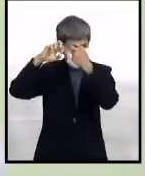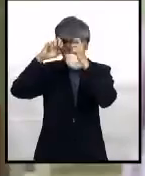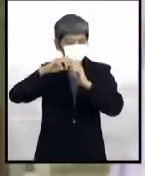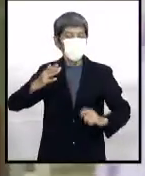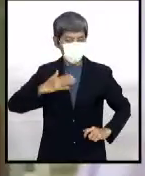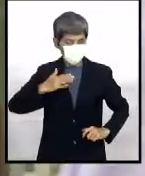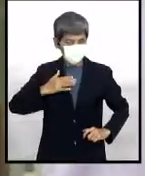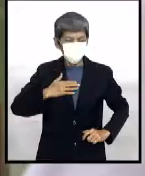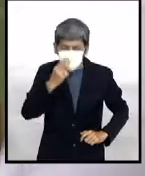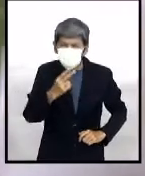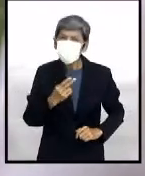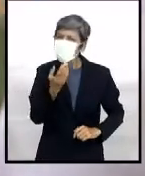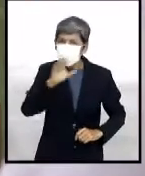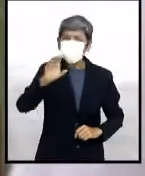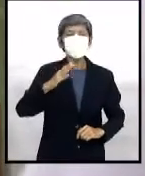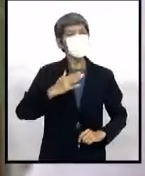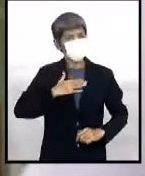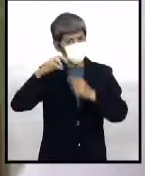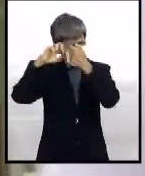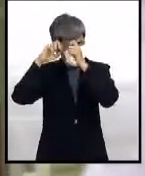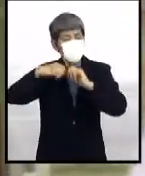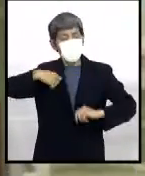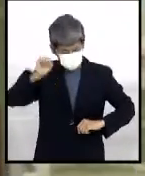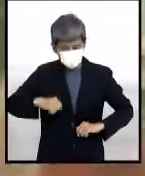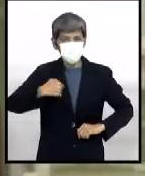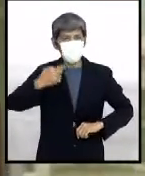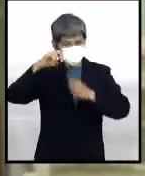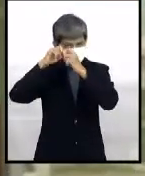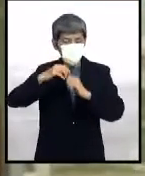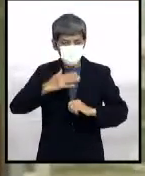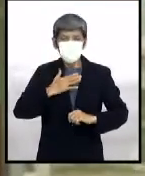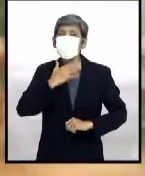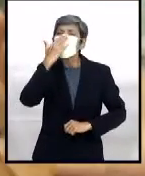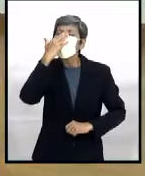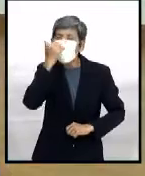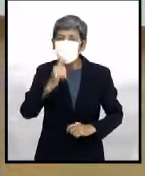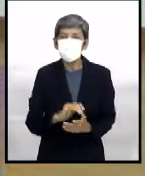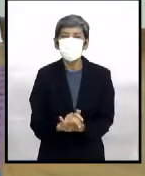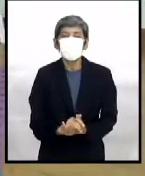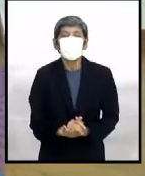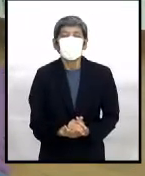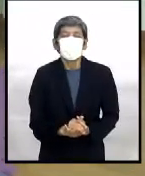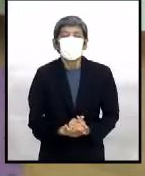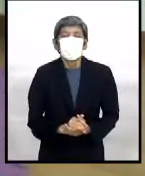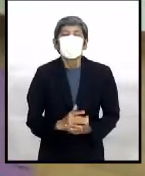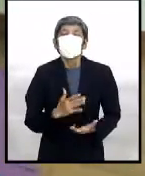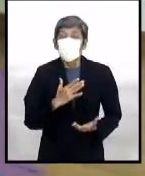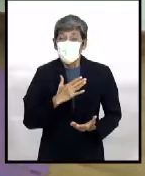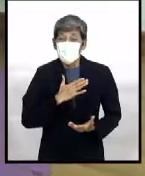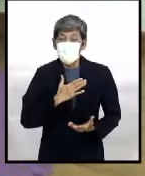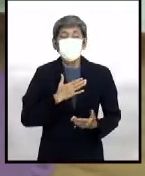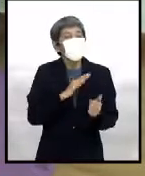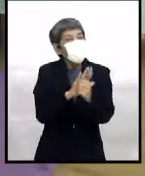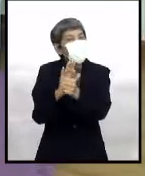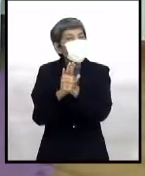ครับ ใช่เพราะว่าเห็นครูนัทก็เปิดเผยตัวเองว่าตัวเองก็มีภาวะออทิซึม เพื่อที่ว่า1เป็น